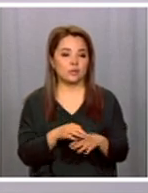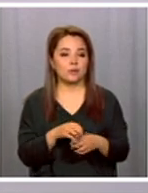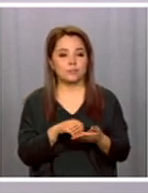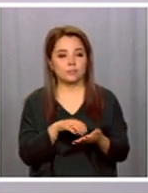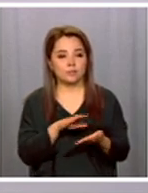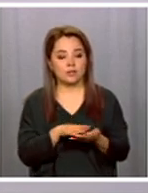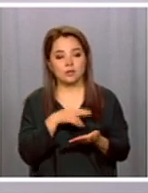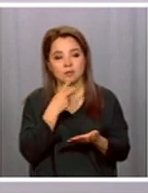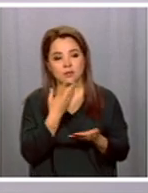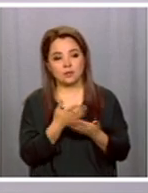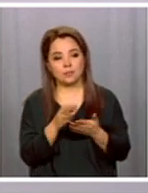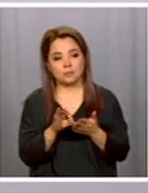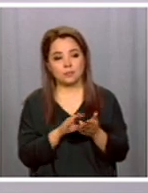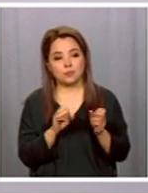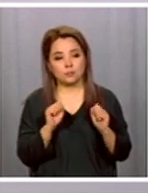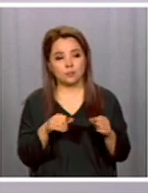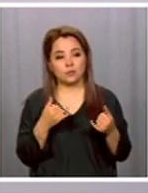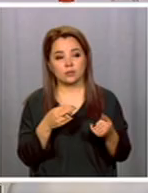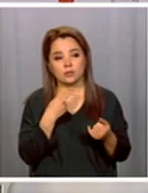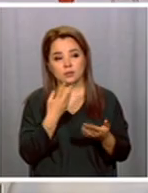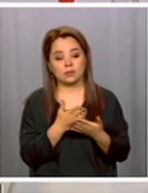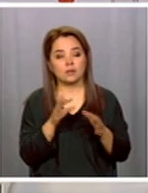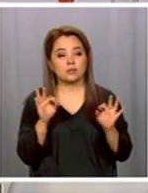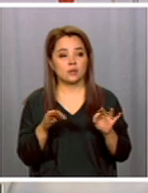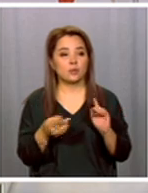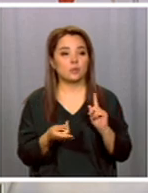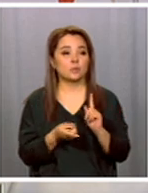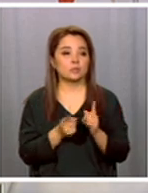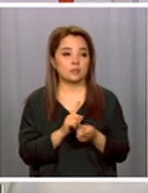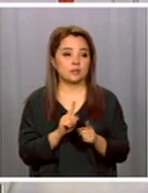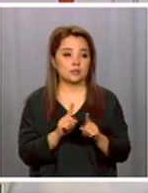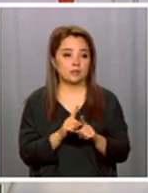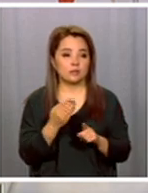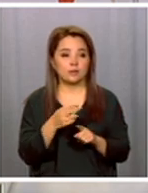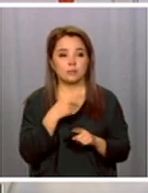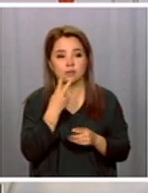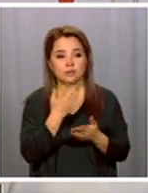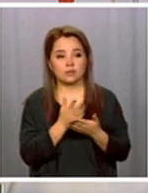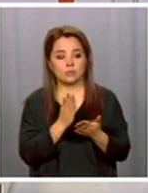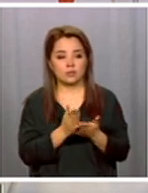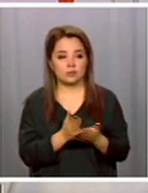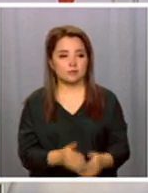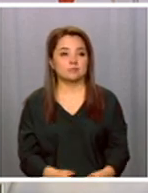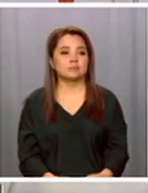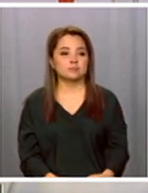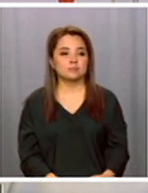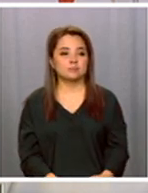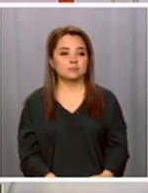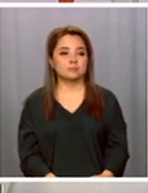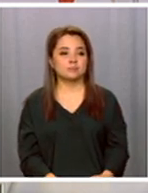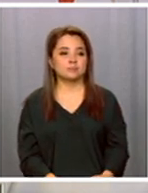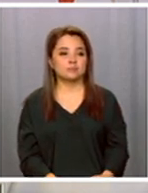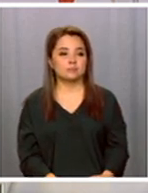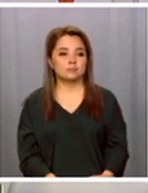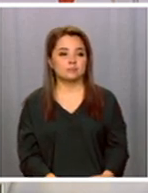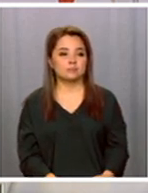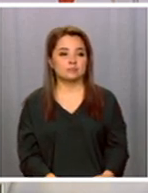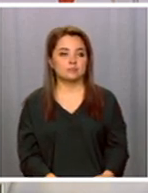бірден көре аламыз. Осы жерді қарайтын болсақ, түсінің өзгерісі байқалады. Не көріп тұрған болсаңыздар.